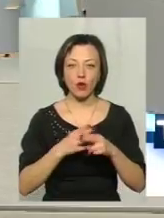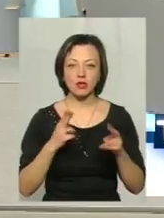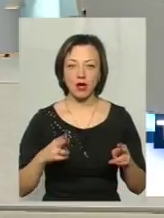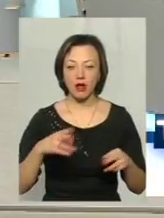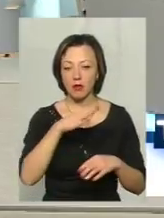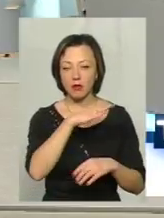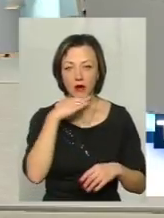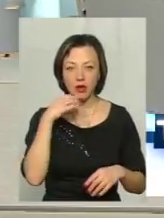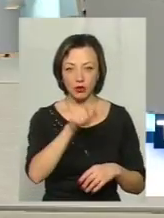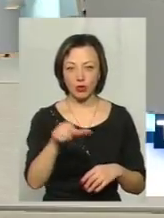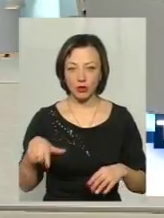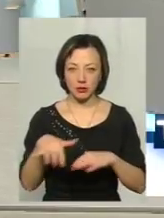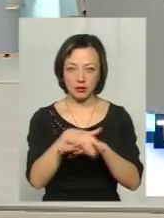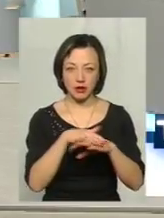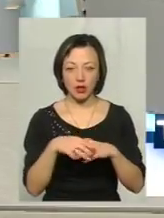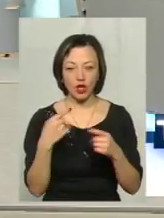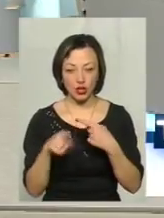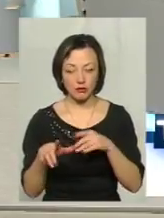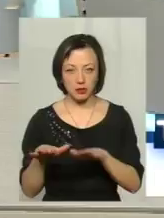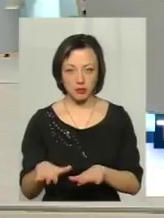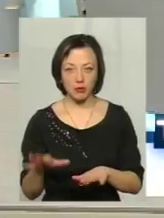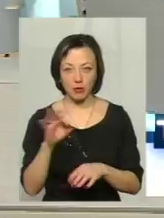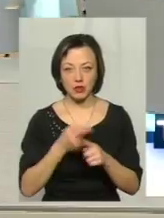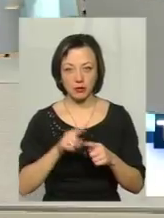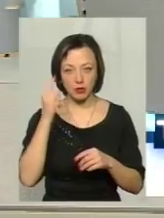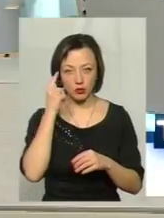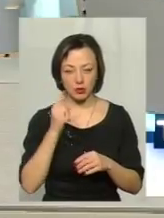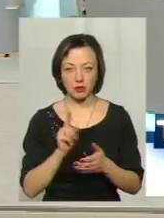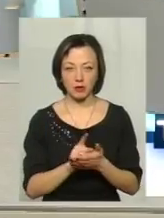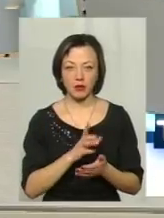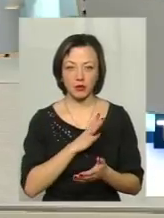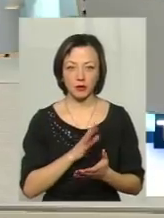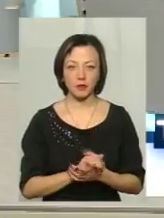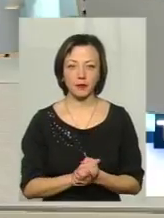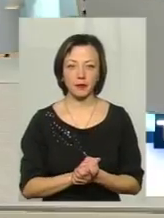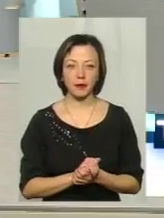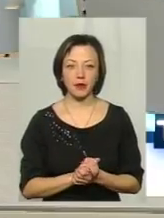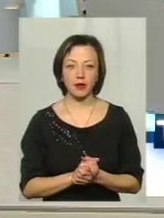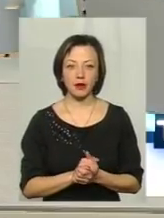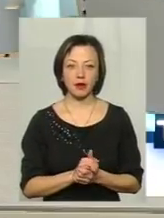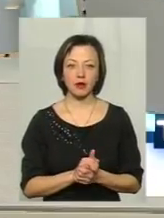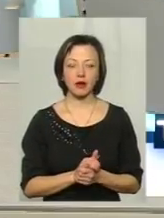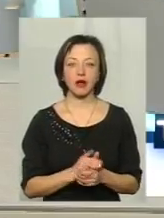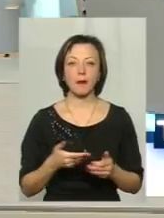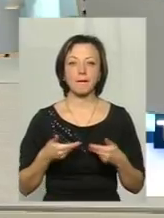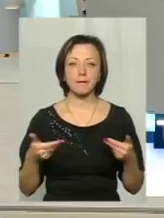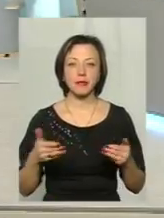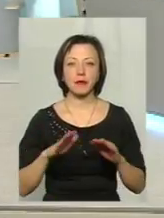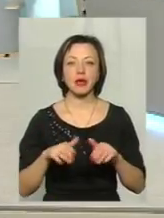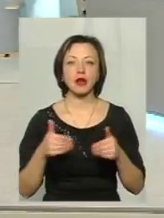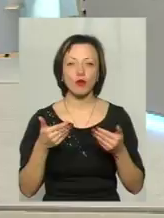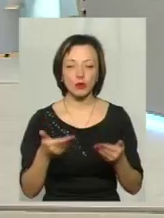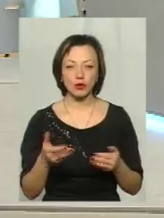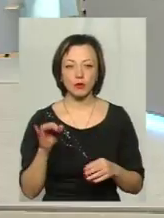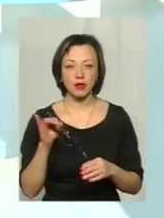Тобто має ж бути, напевно, якась альтернатива. Хто про це має подумати? Ну, значить, ми рекомендуємо і,